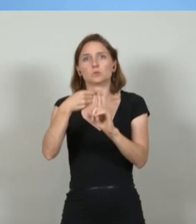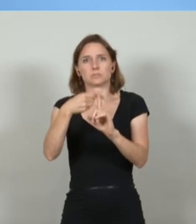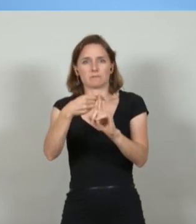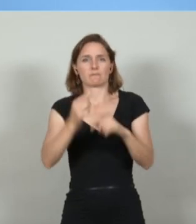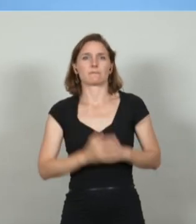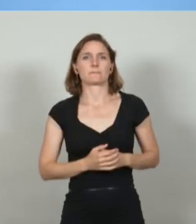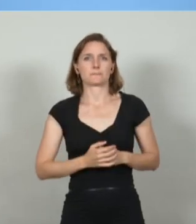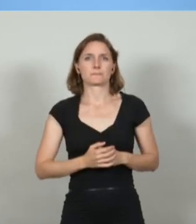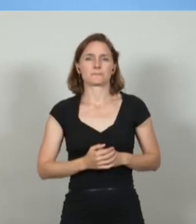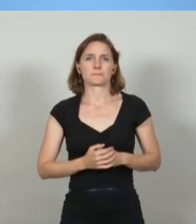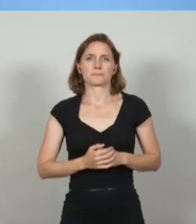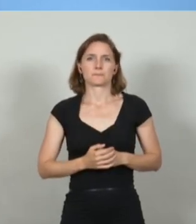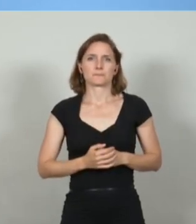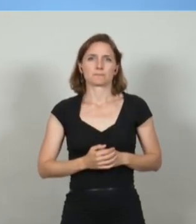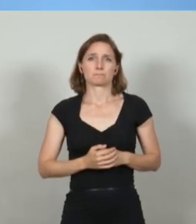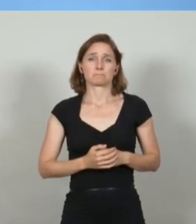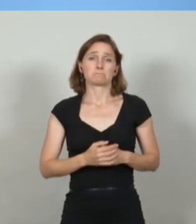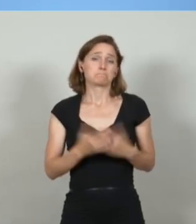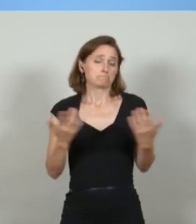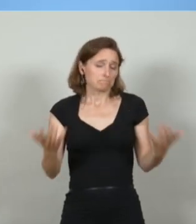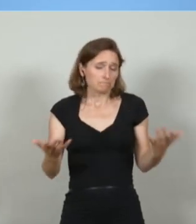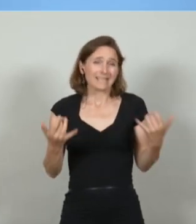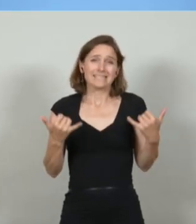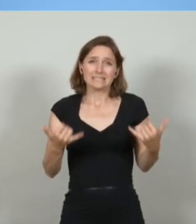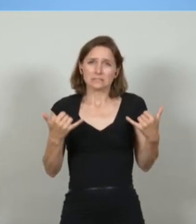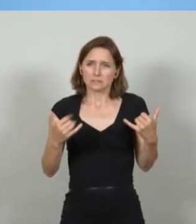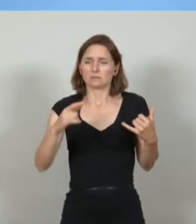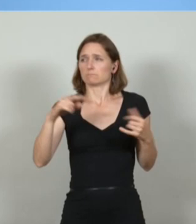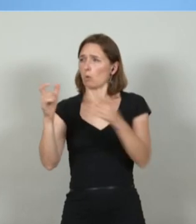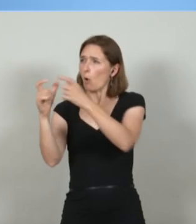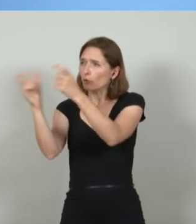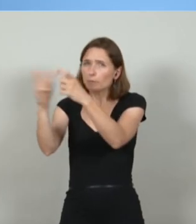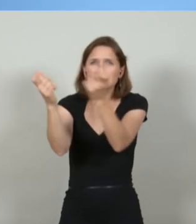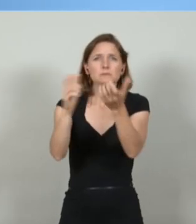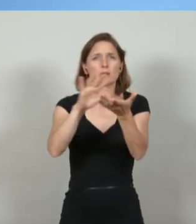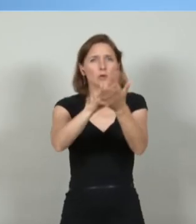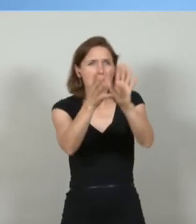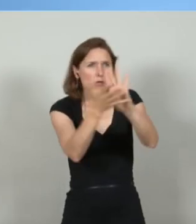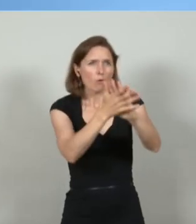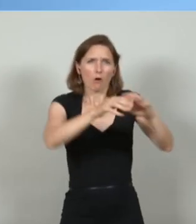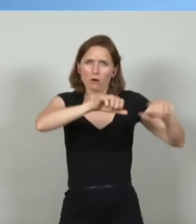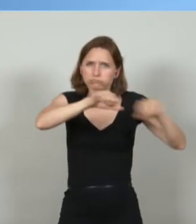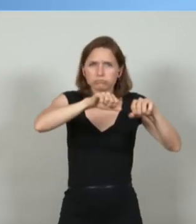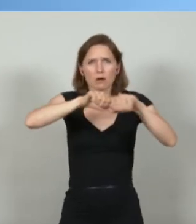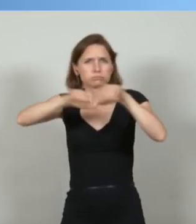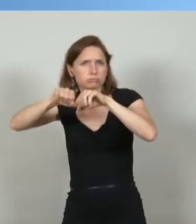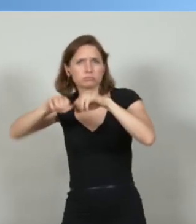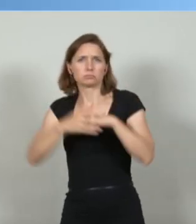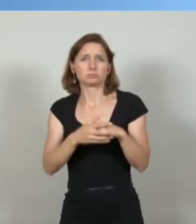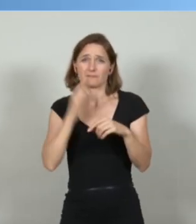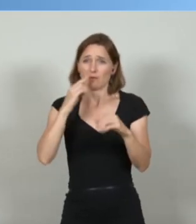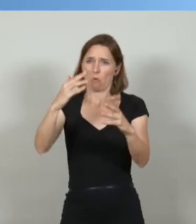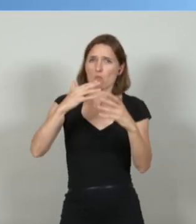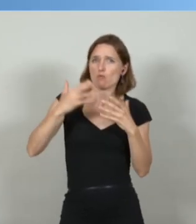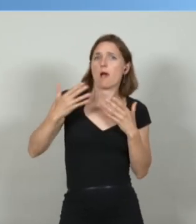dynamique locale la dynamique des entreprises et des associations nous poussent demain à